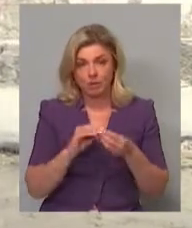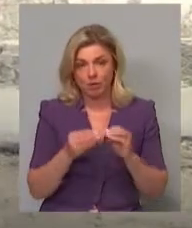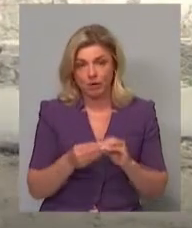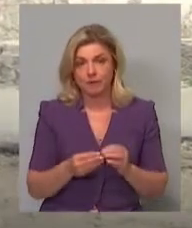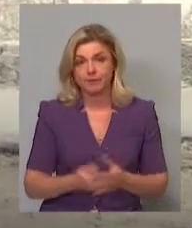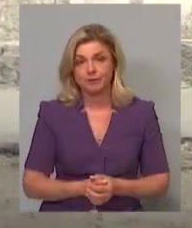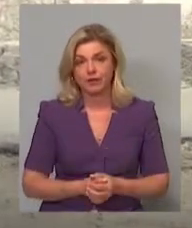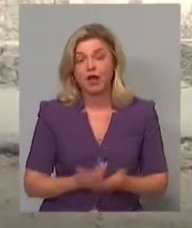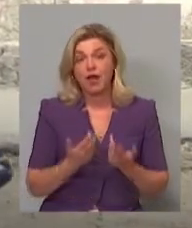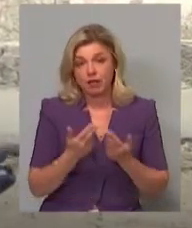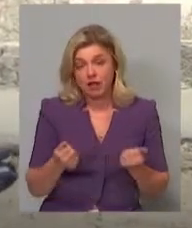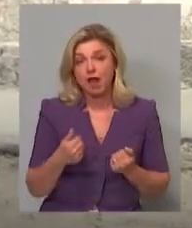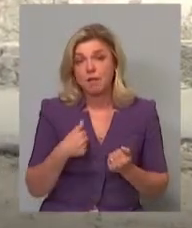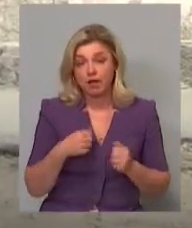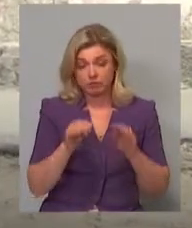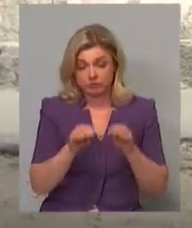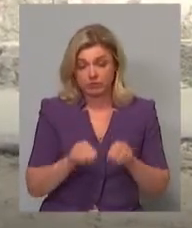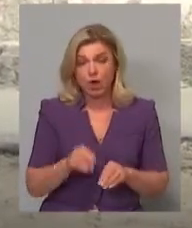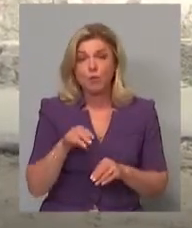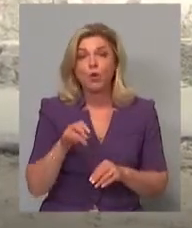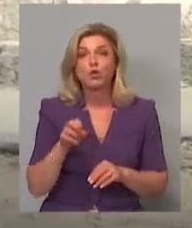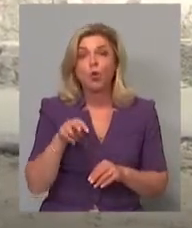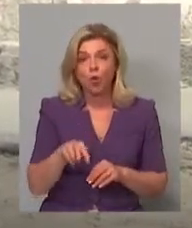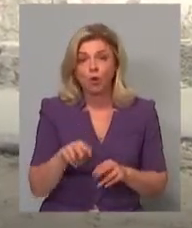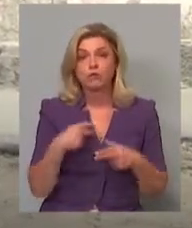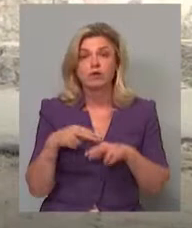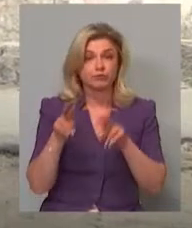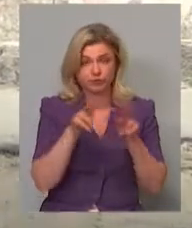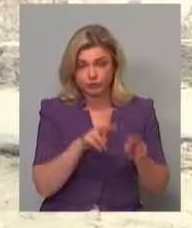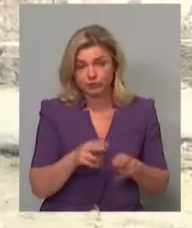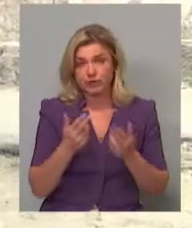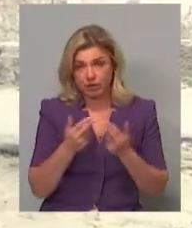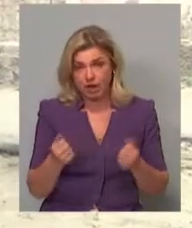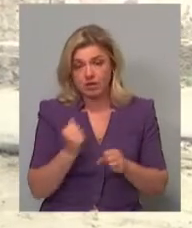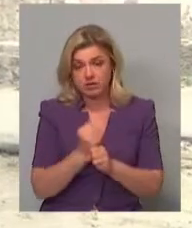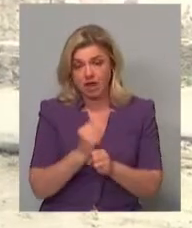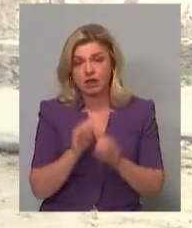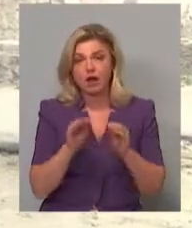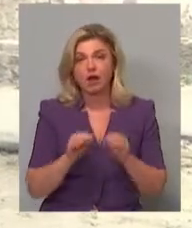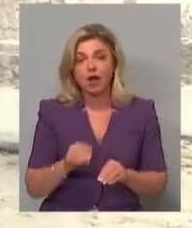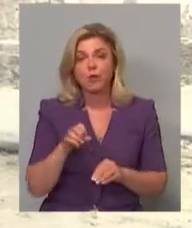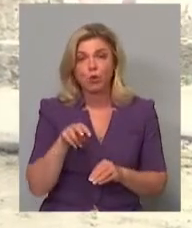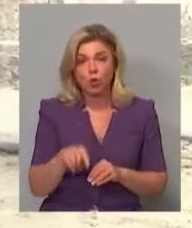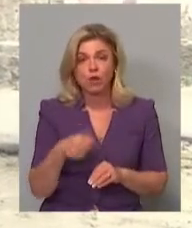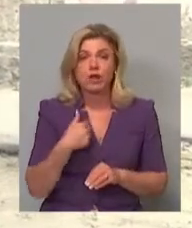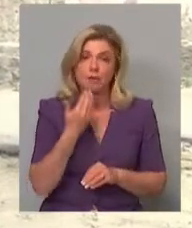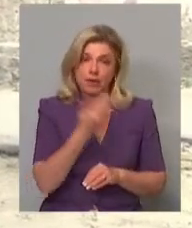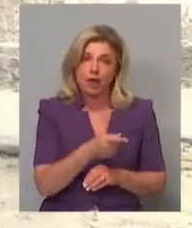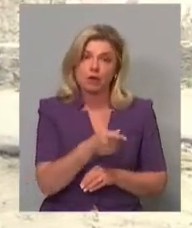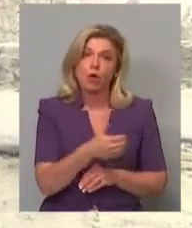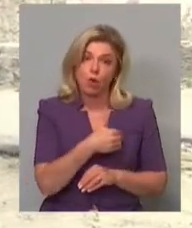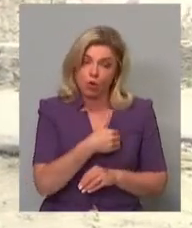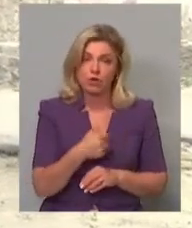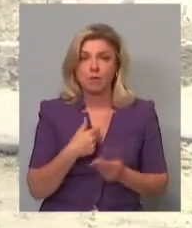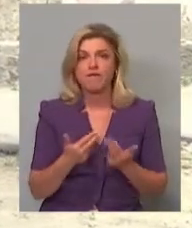да, ми составимо протокол. Що ми можемо? Ну, ми обстежили, так. Ми складемо протокол. Я запитав у власника квартири, хочете, ми визнаємо